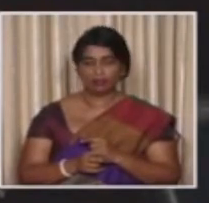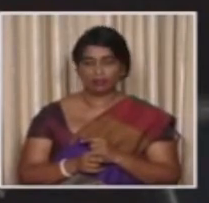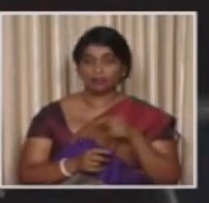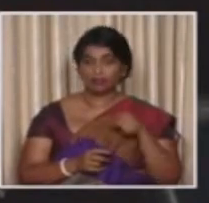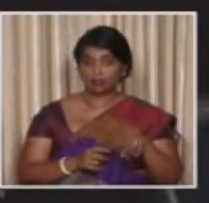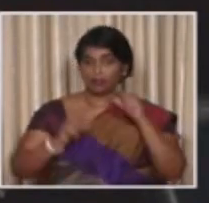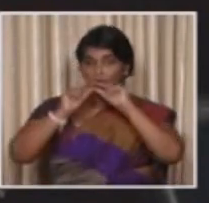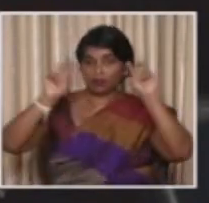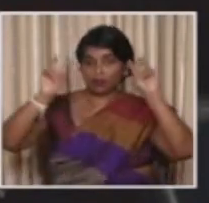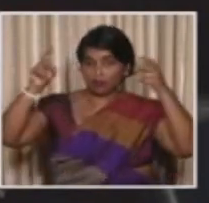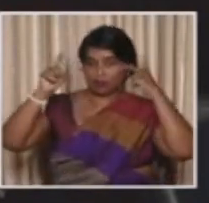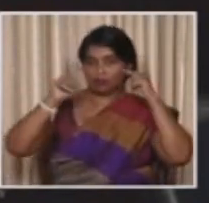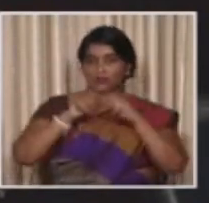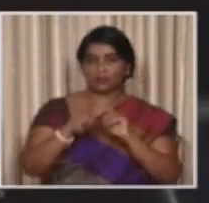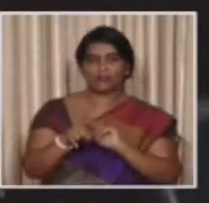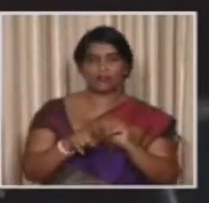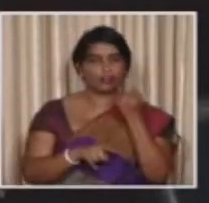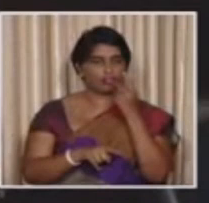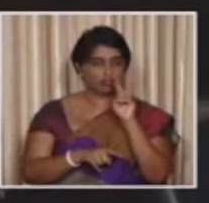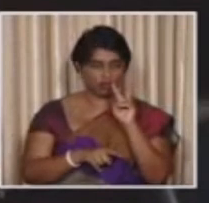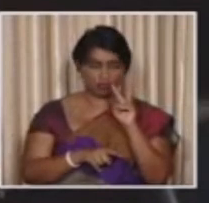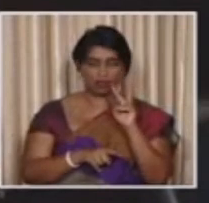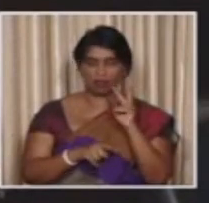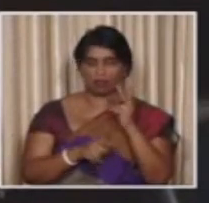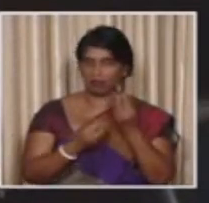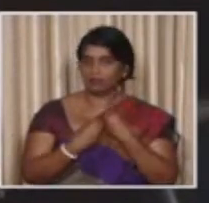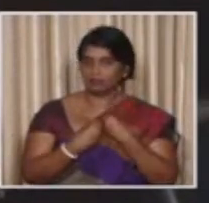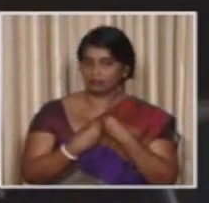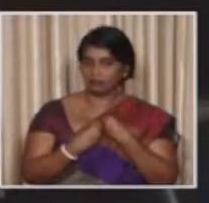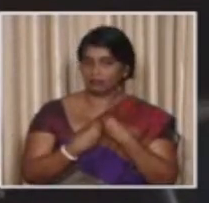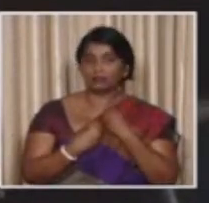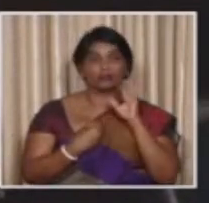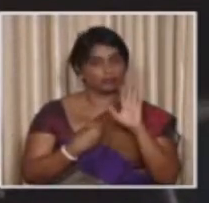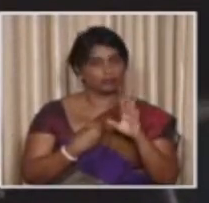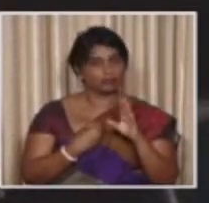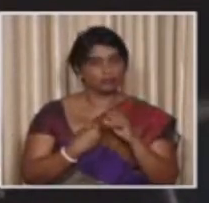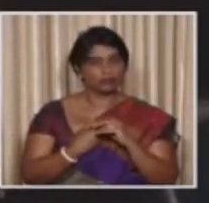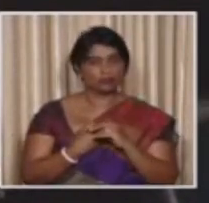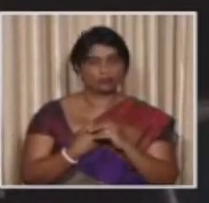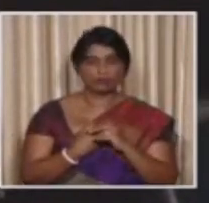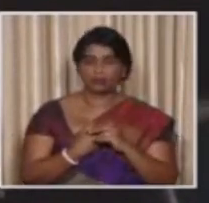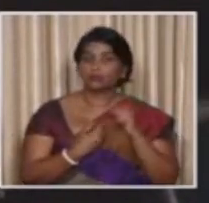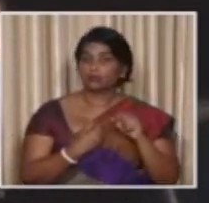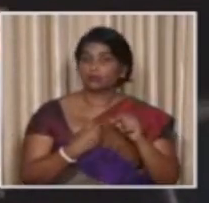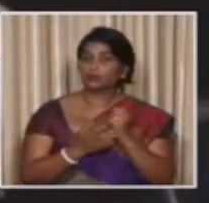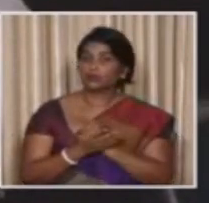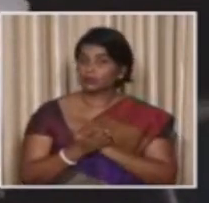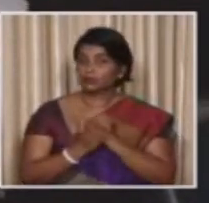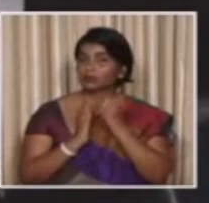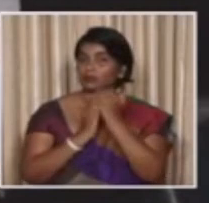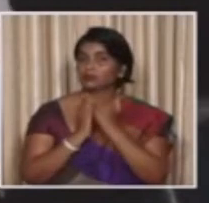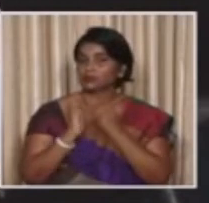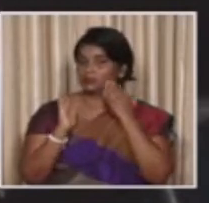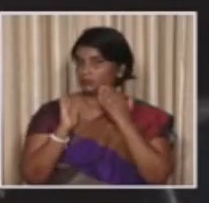මේ මාතෘකාව සම්බන්ධයෙන් ඔබතුමා මට කිව්වා විනාඩි 12ක කාලයක් ලැබිලා තියෙන කියලා. එසා මේ සියලු කාරණා